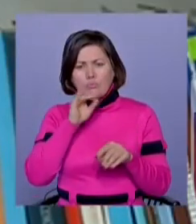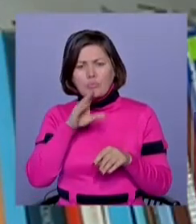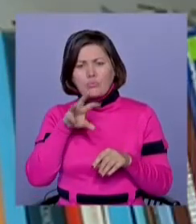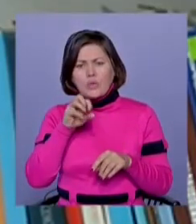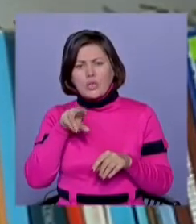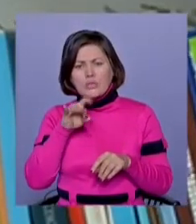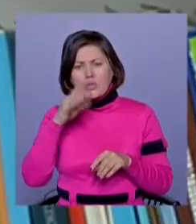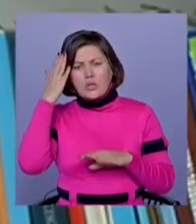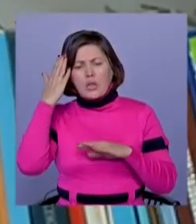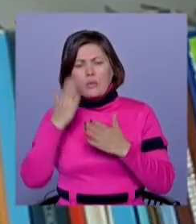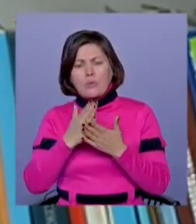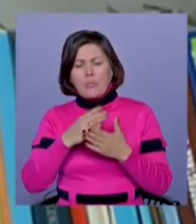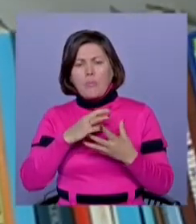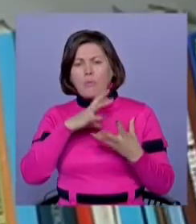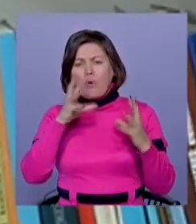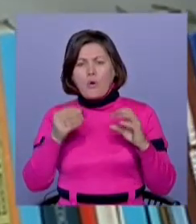те талант бар. Міне,